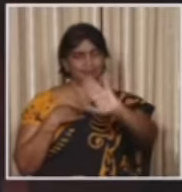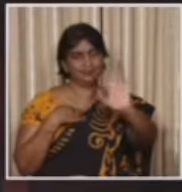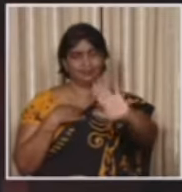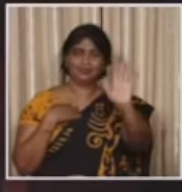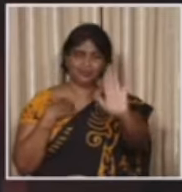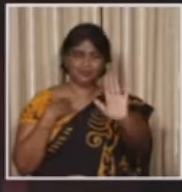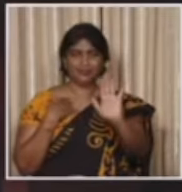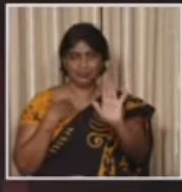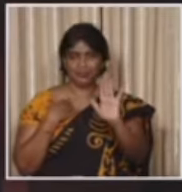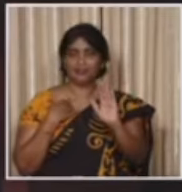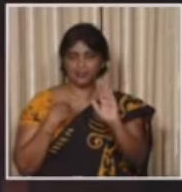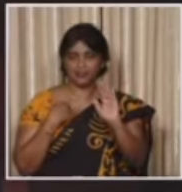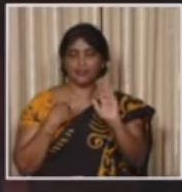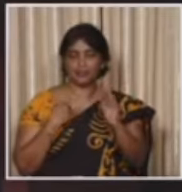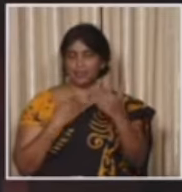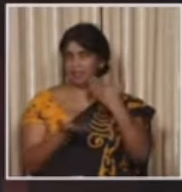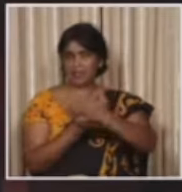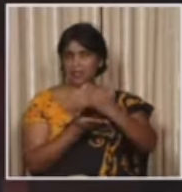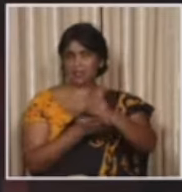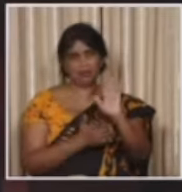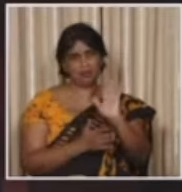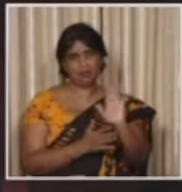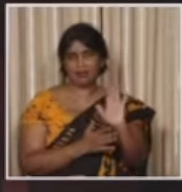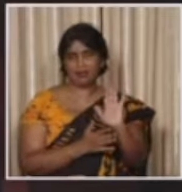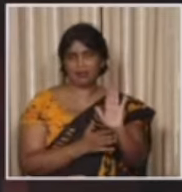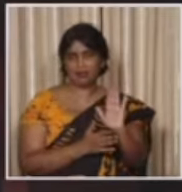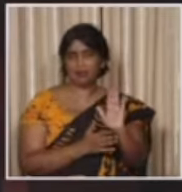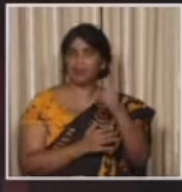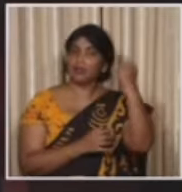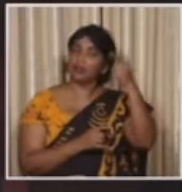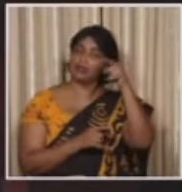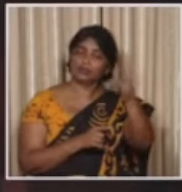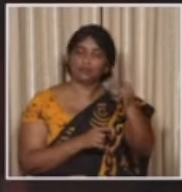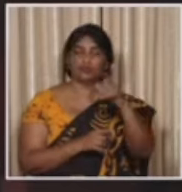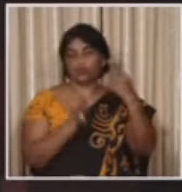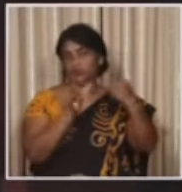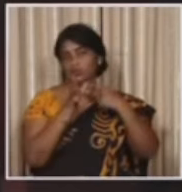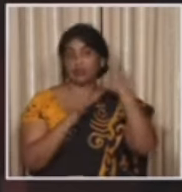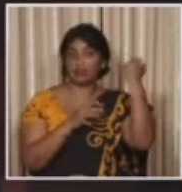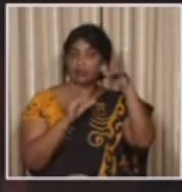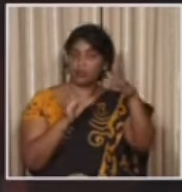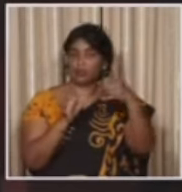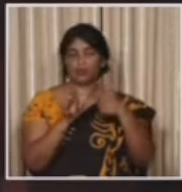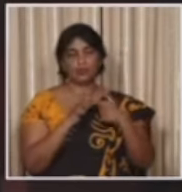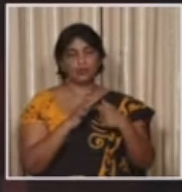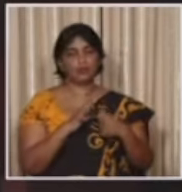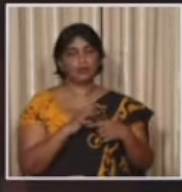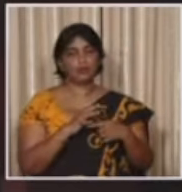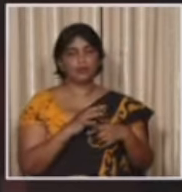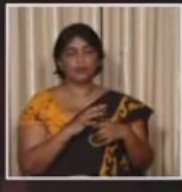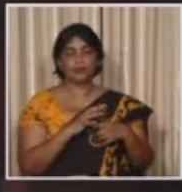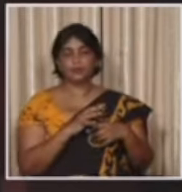ගොඩකින්ද ඉන්ට්‍රප් කරන්න එපා ඇමතුමා, ඔබතුමාගේ කතාව ඔබතුමා උත්තර දෙන්න. එතකොට